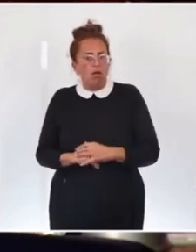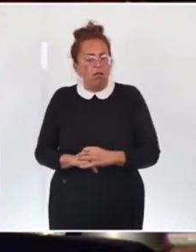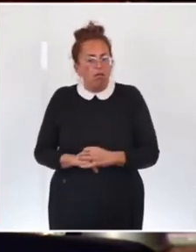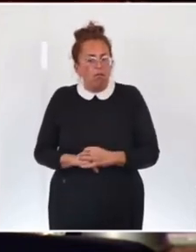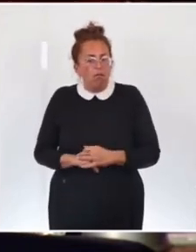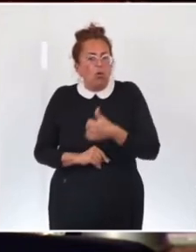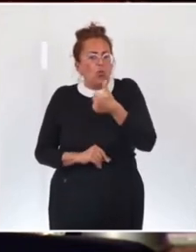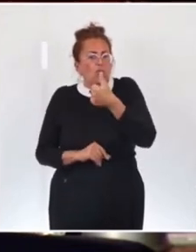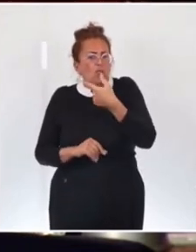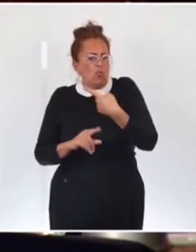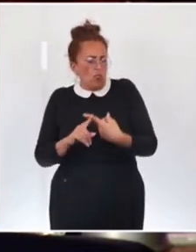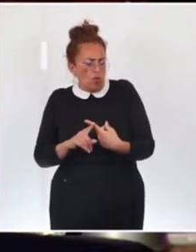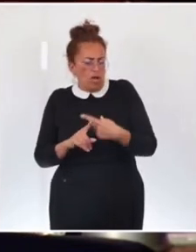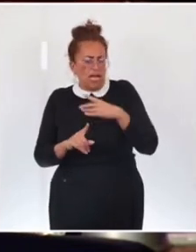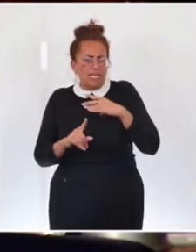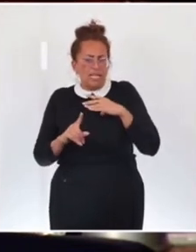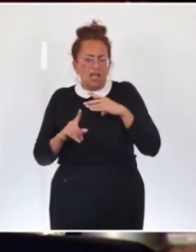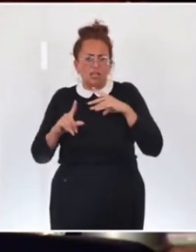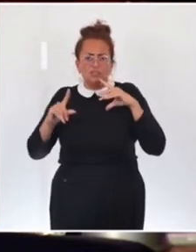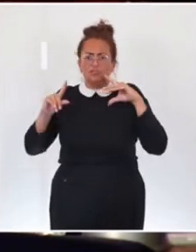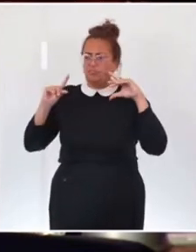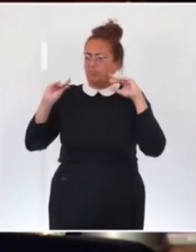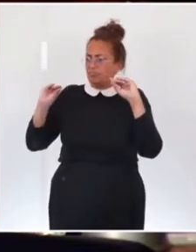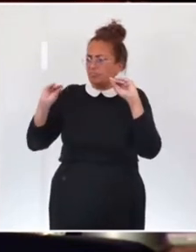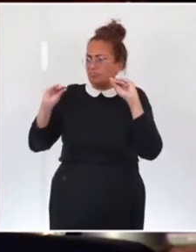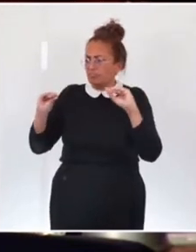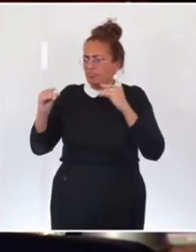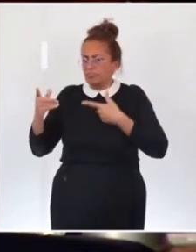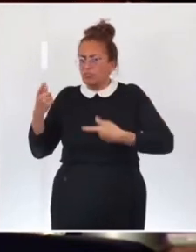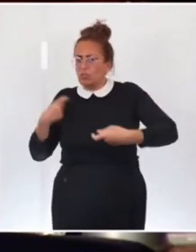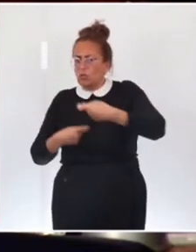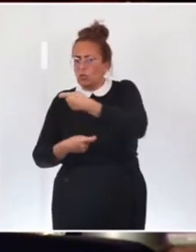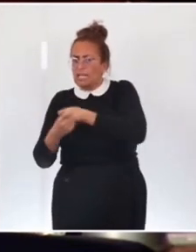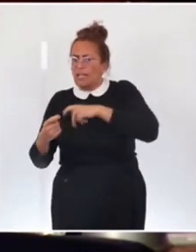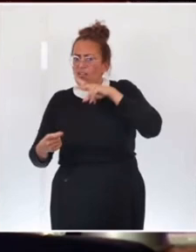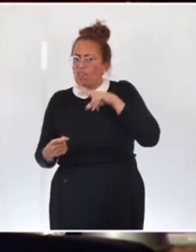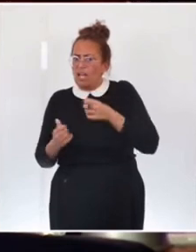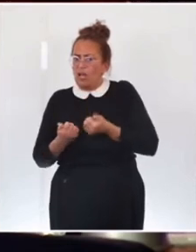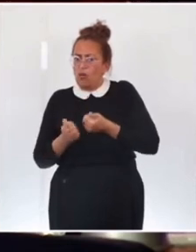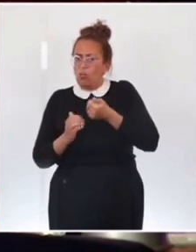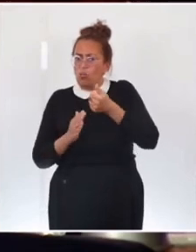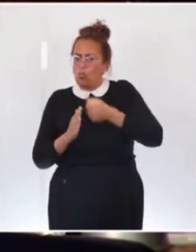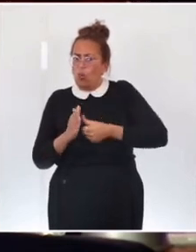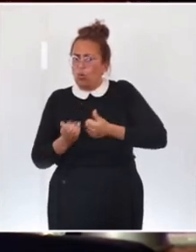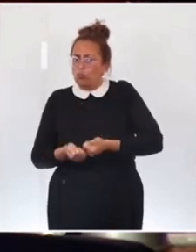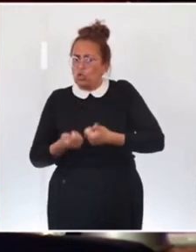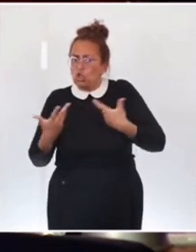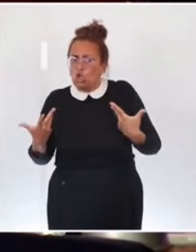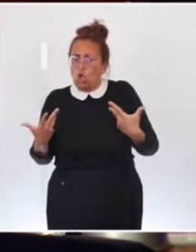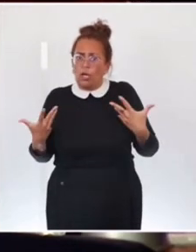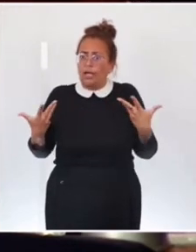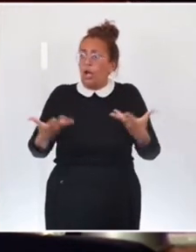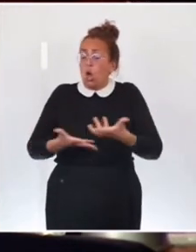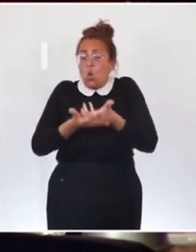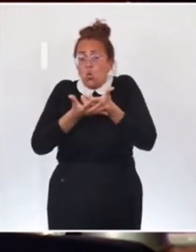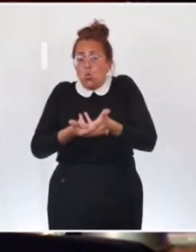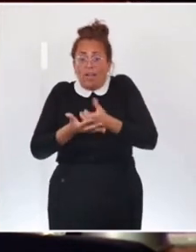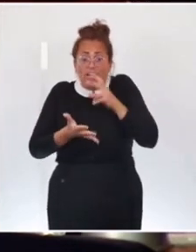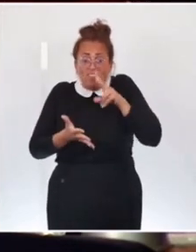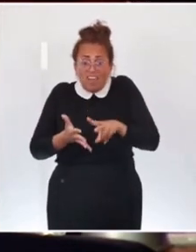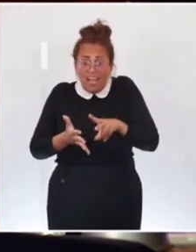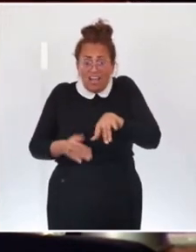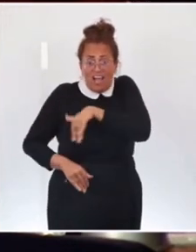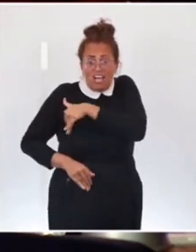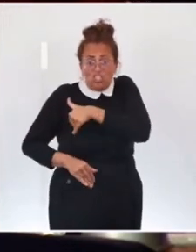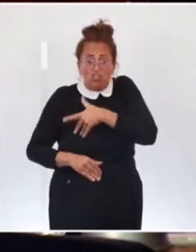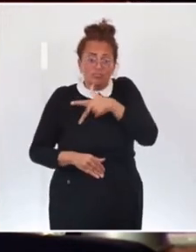un bail commercial cours Victor Hugo, on l'a un peu gardé quelques mois sur les bras et ça n'a pas été simple. C'est pas notre métier, on n'est pas une agence immobilière, on est une collectivité